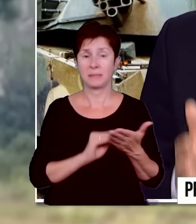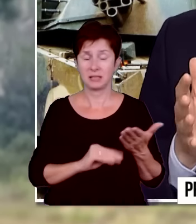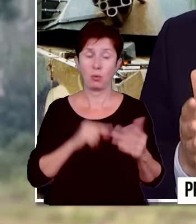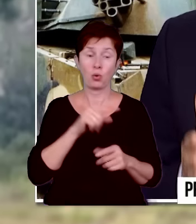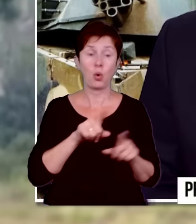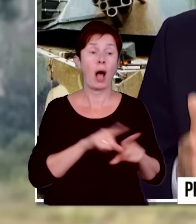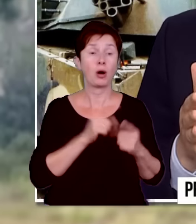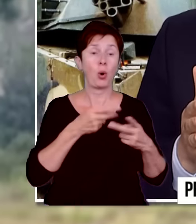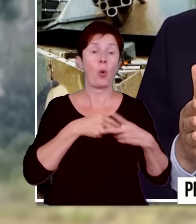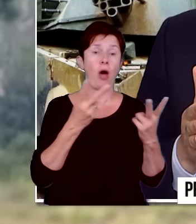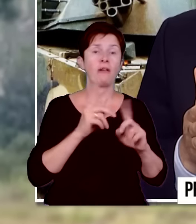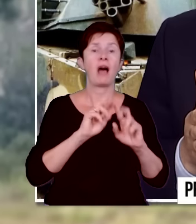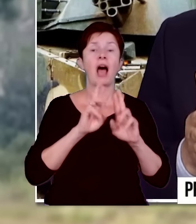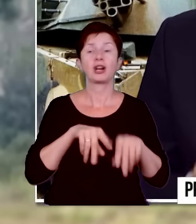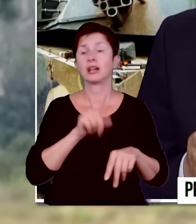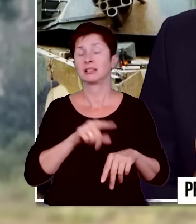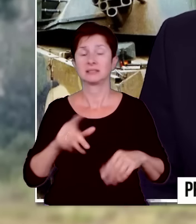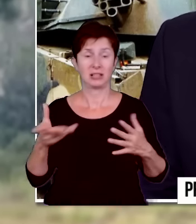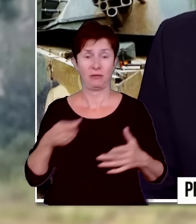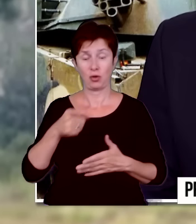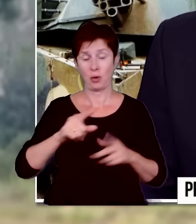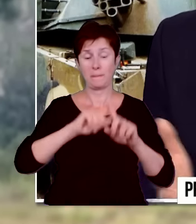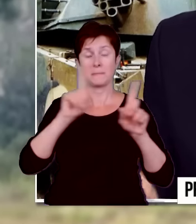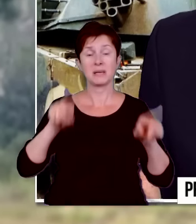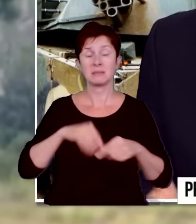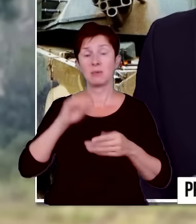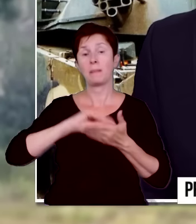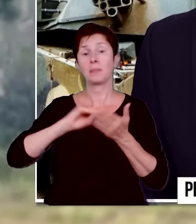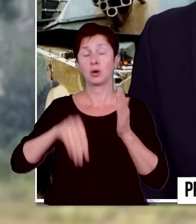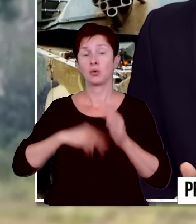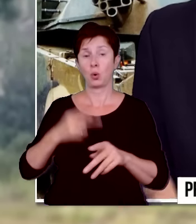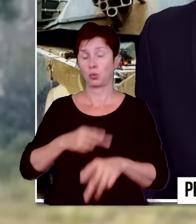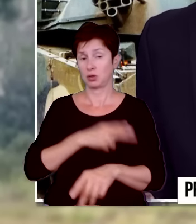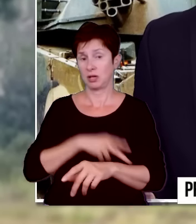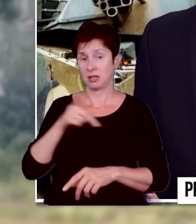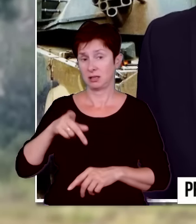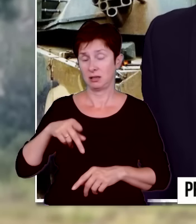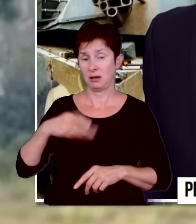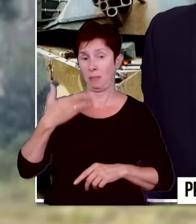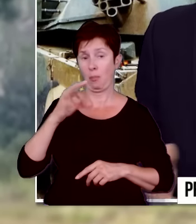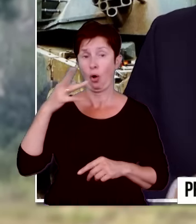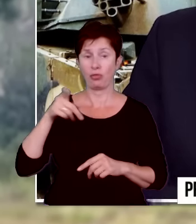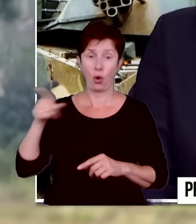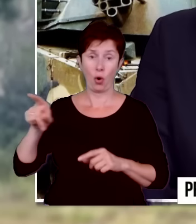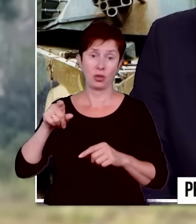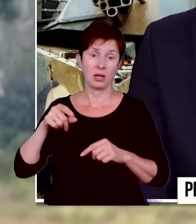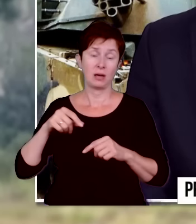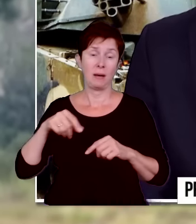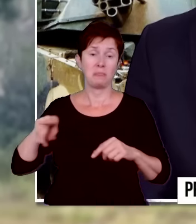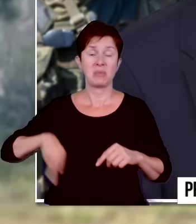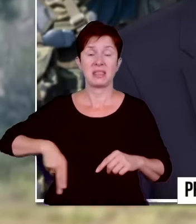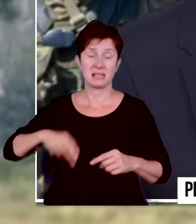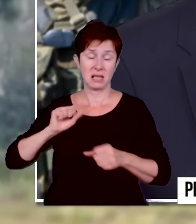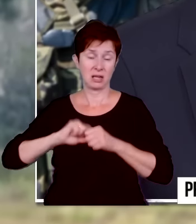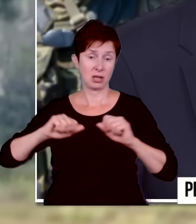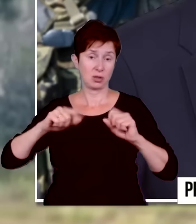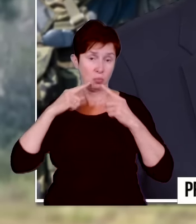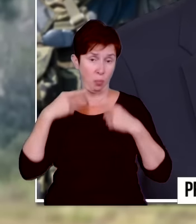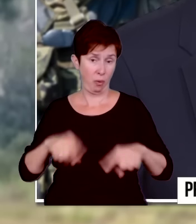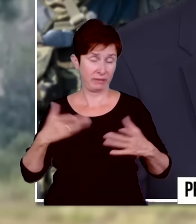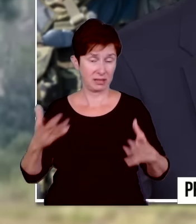Podpisują urzędnicy ministra obrony narodowej więc on musi brać za to odpowiedzialność więc dobrze było żeby panował n swoim resortem panie